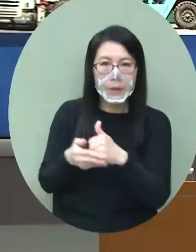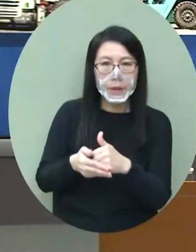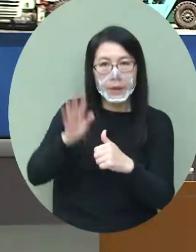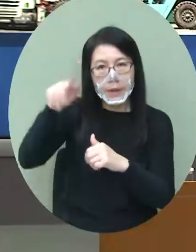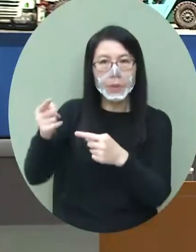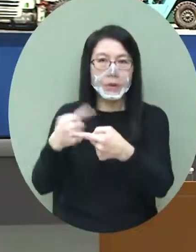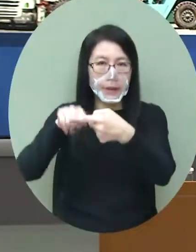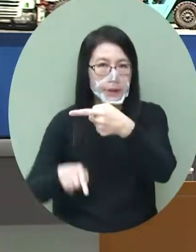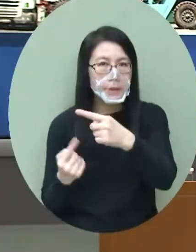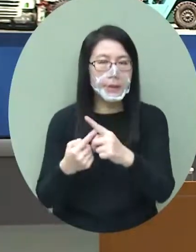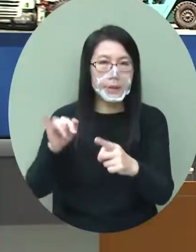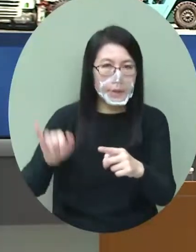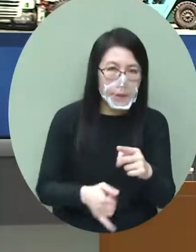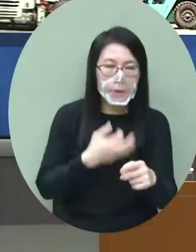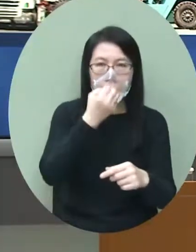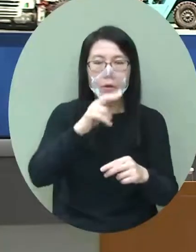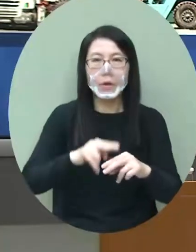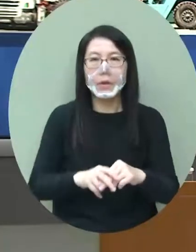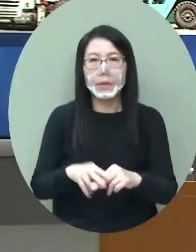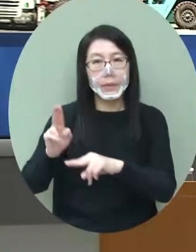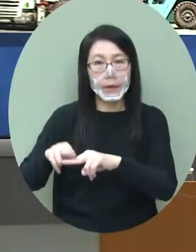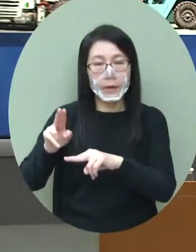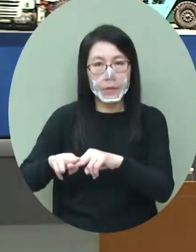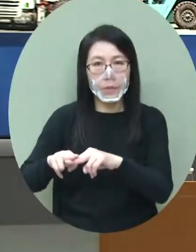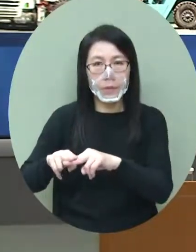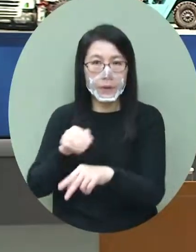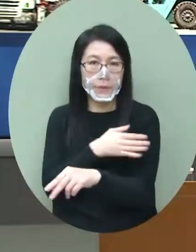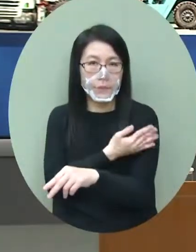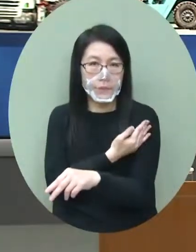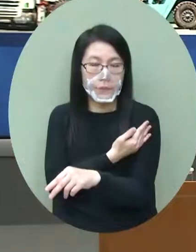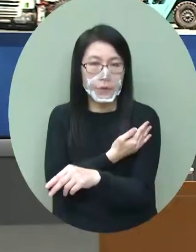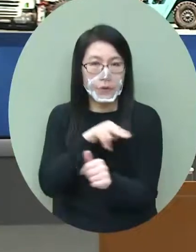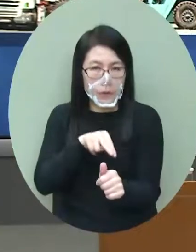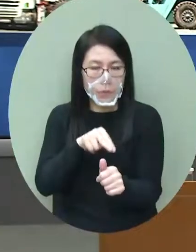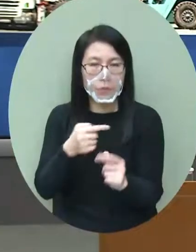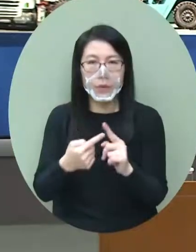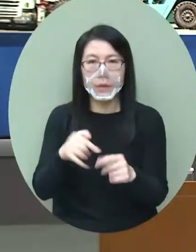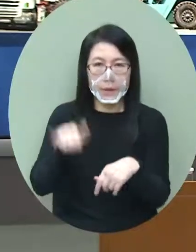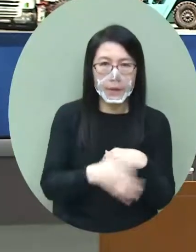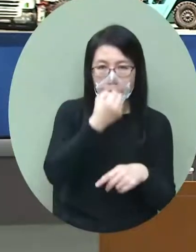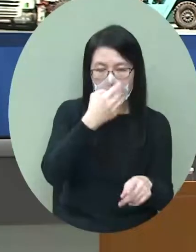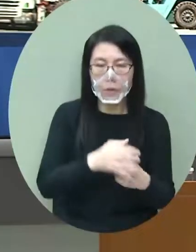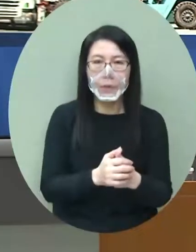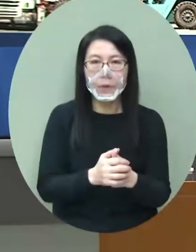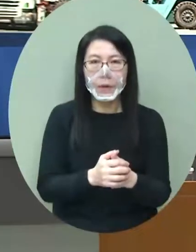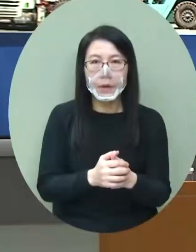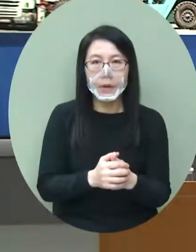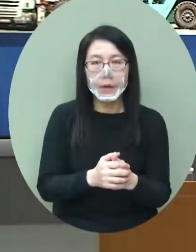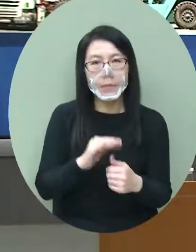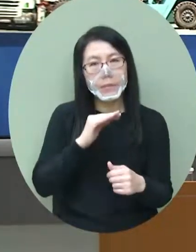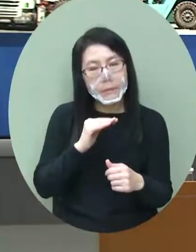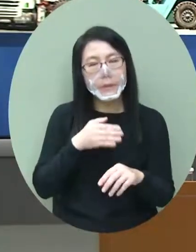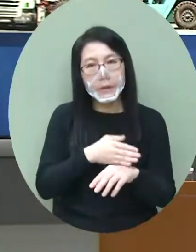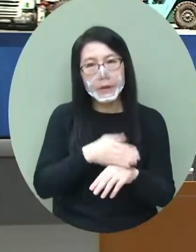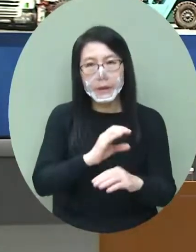招聘，希望可以招聘到1000位这些内地的照顾员，让他们可以来到香港，那么我们就